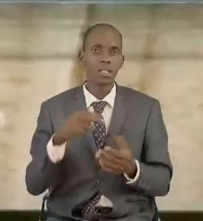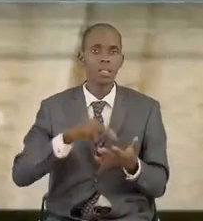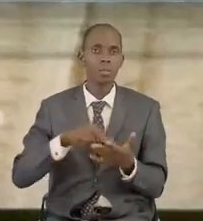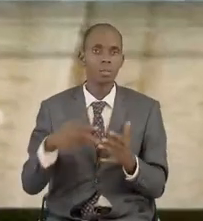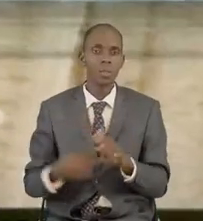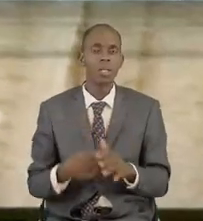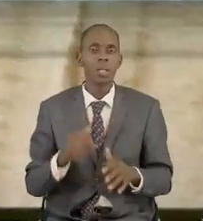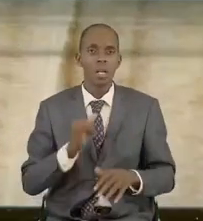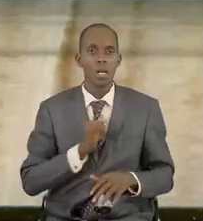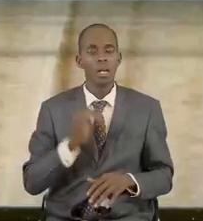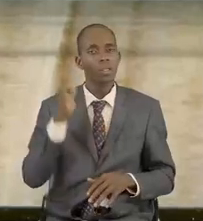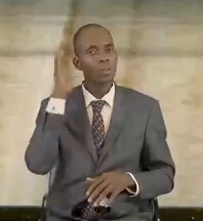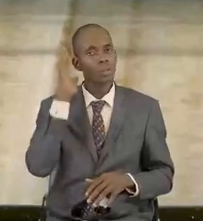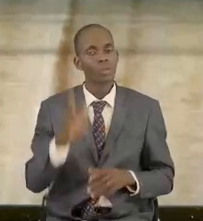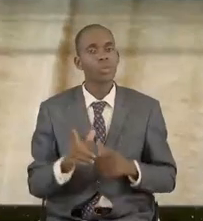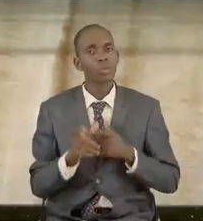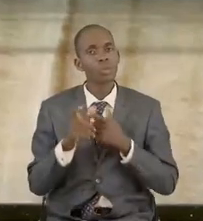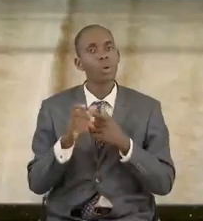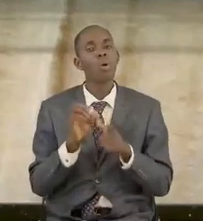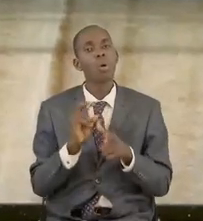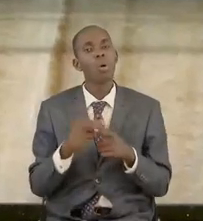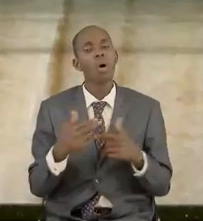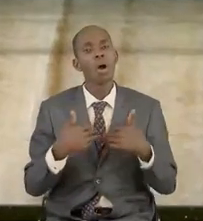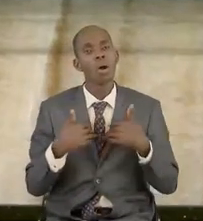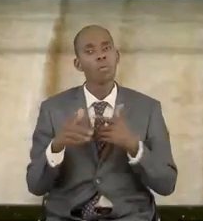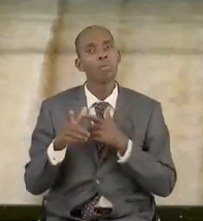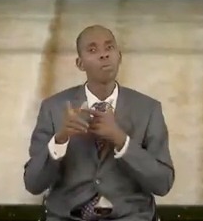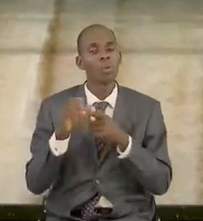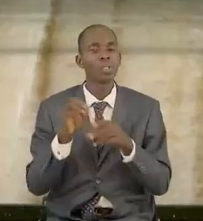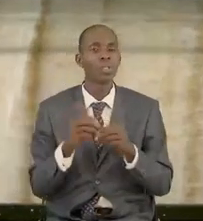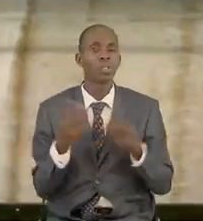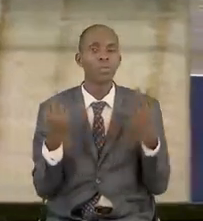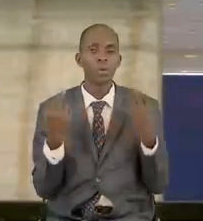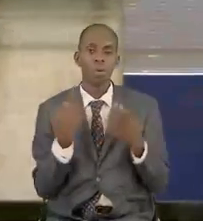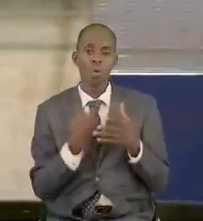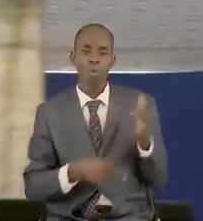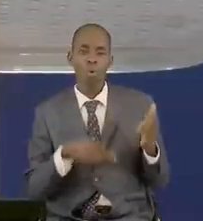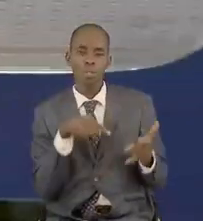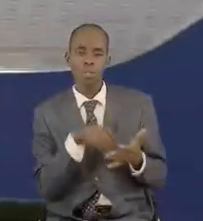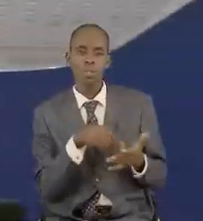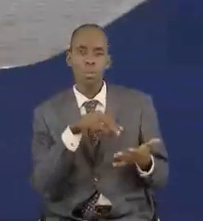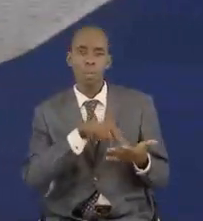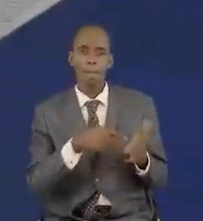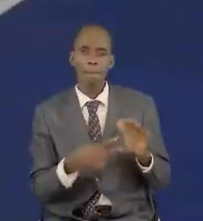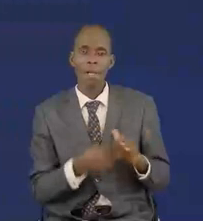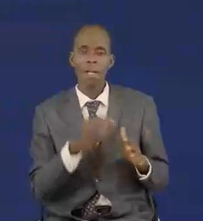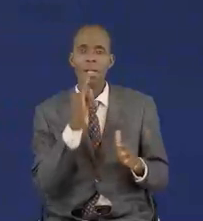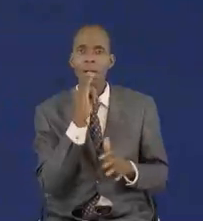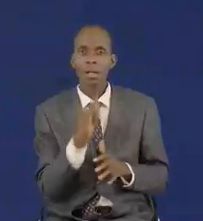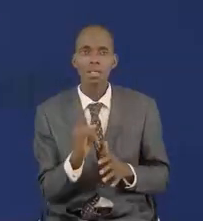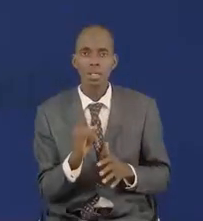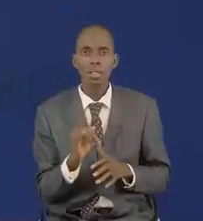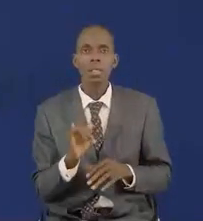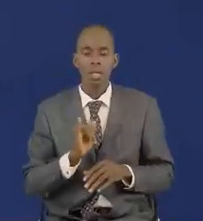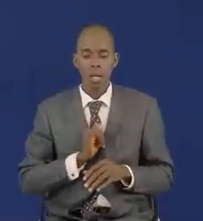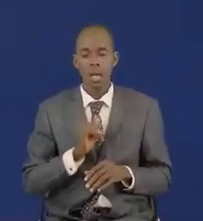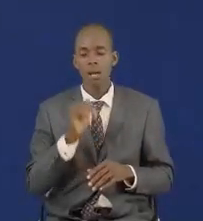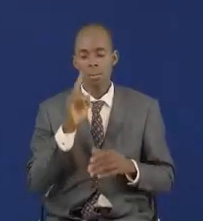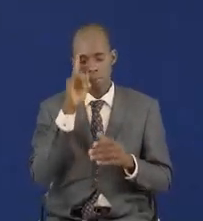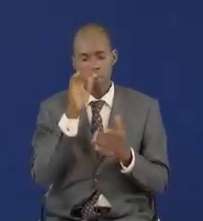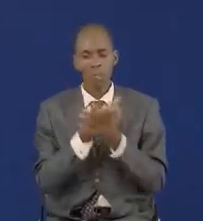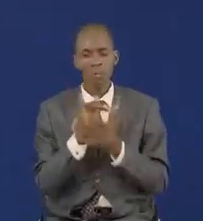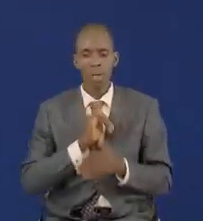pas courir ou avoir couru en vain ce qu'il voudrait dire c'est que je crois que